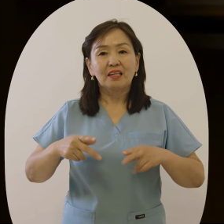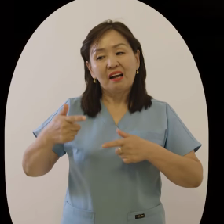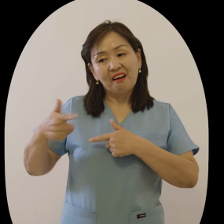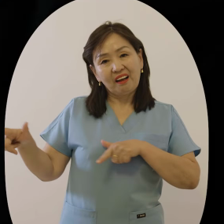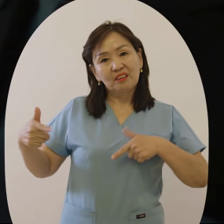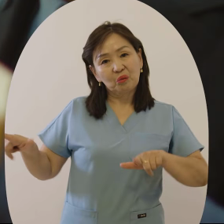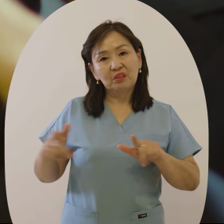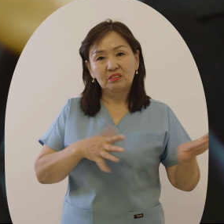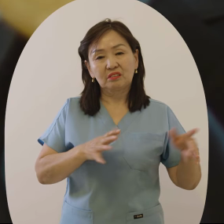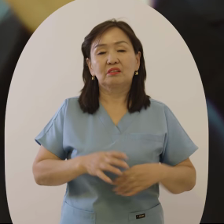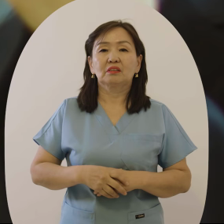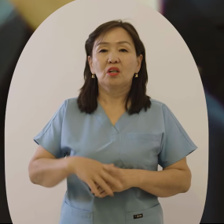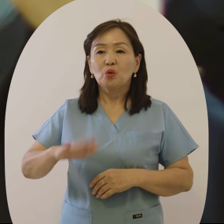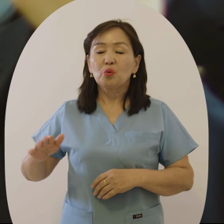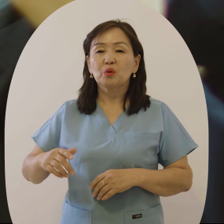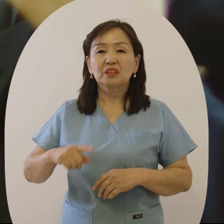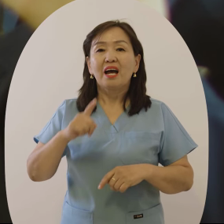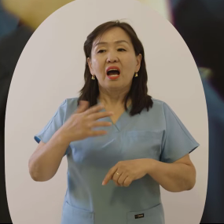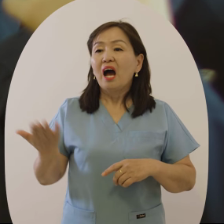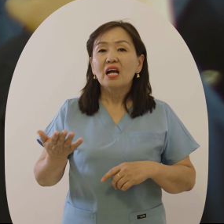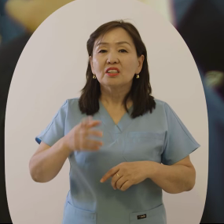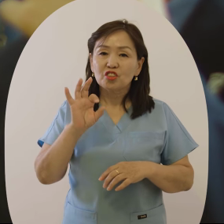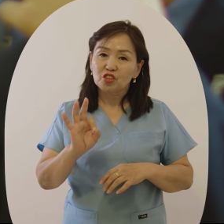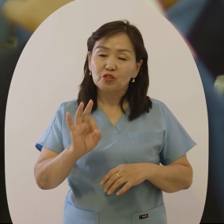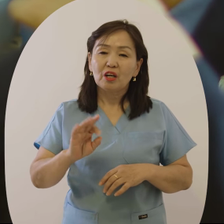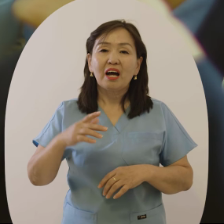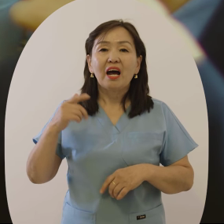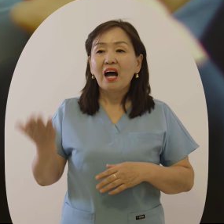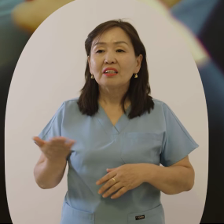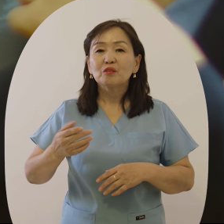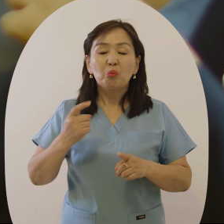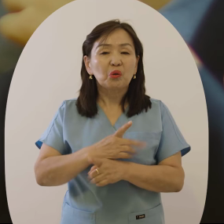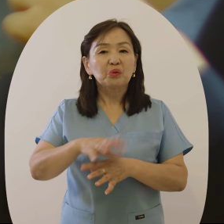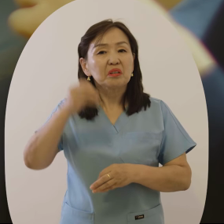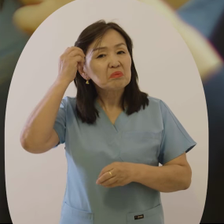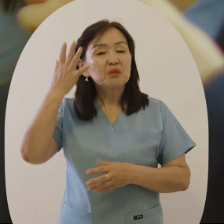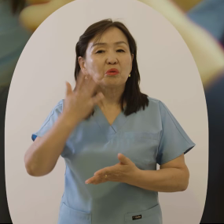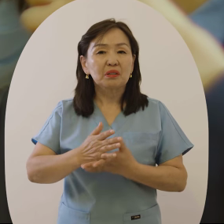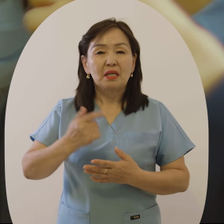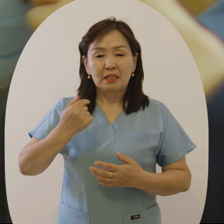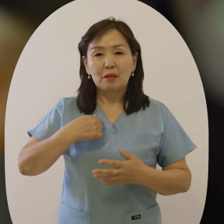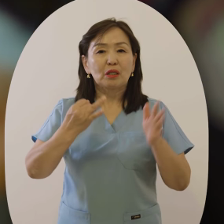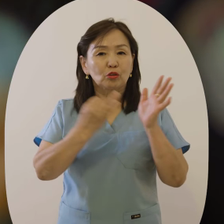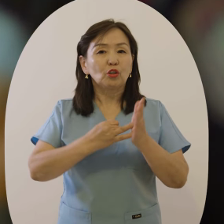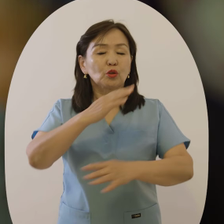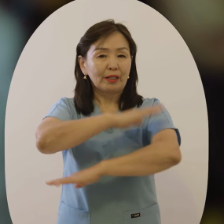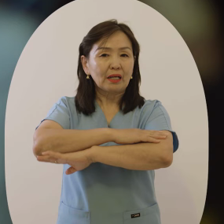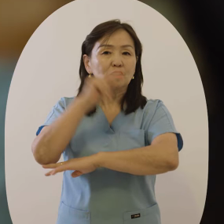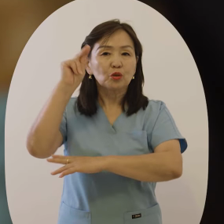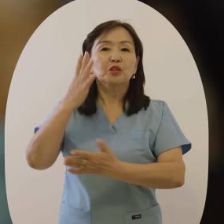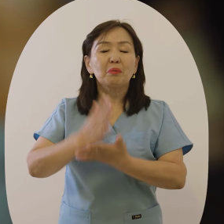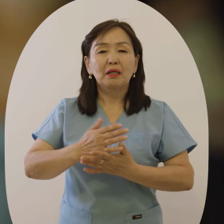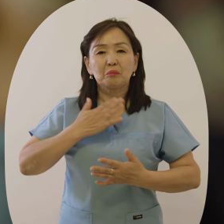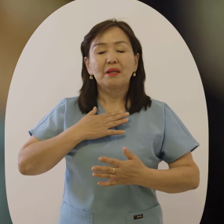гадуурхдаг. Ер нь хүүхдүүд аль нь зөв, аль нь буруу вэ гэдгийг мэддэггүй учраас тийм үйлдэл гаргадаг байх л да. Намайг 7-р